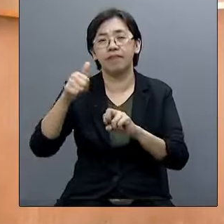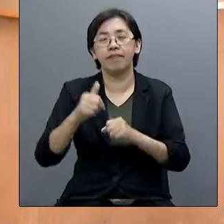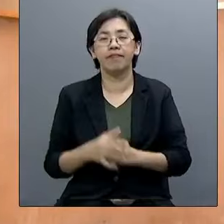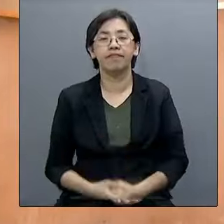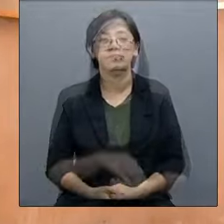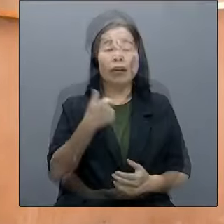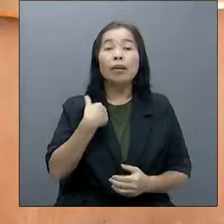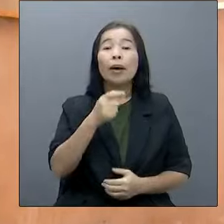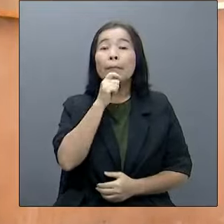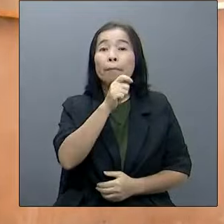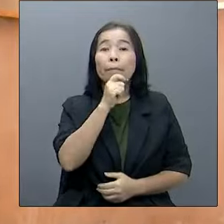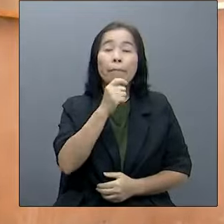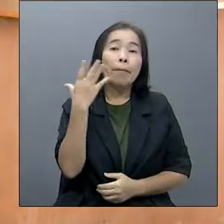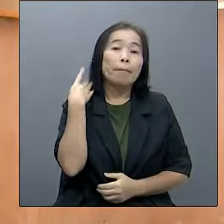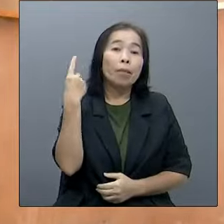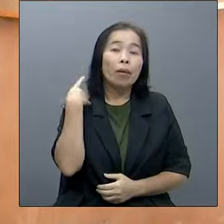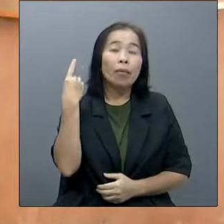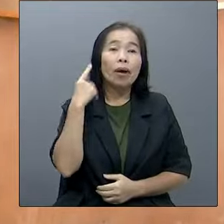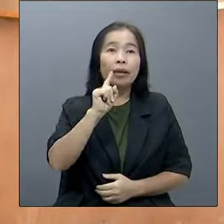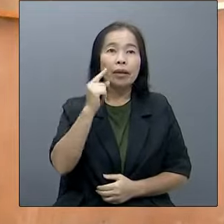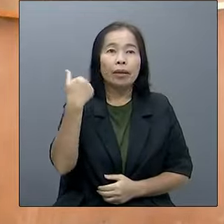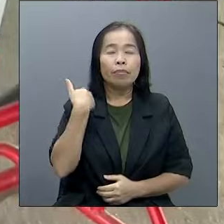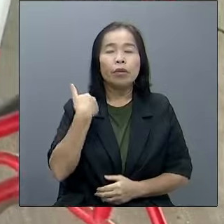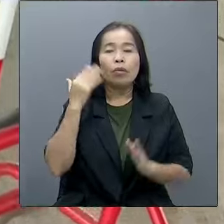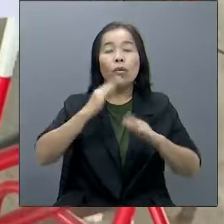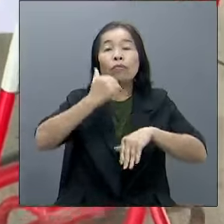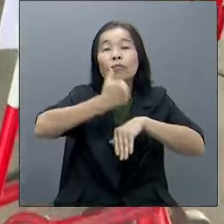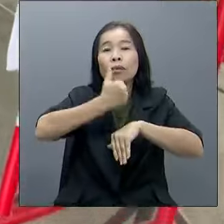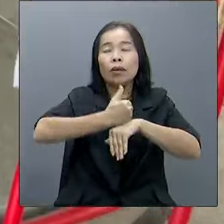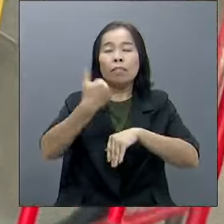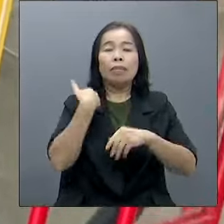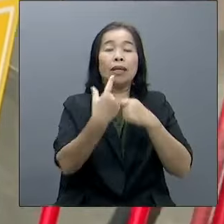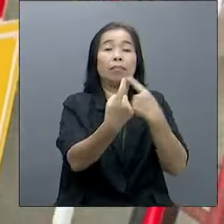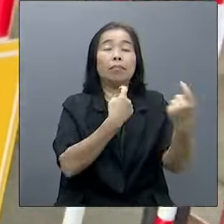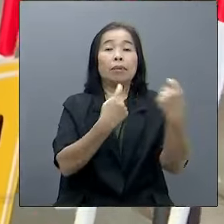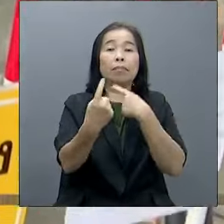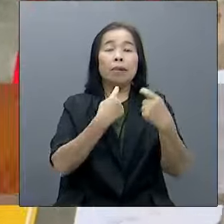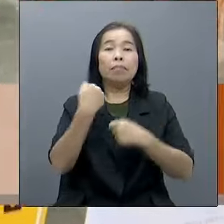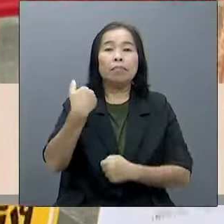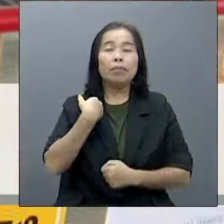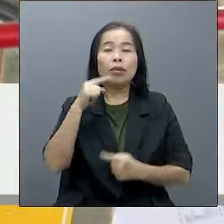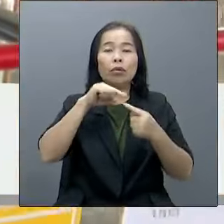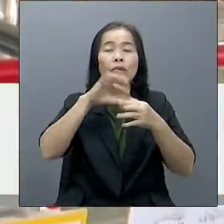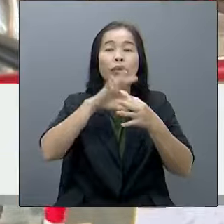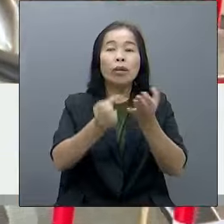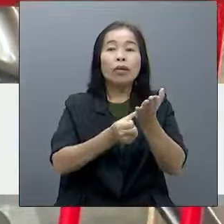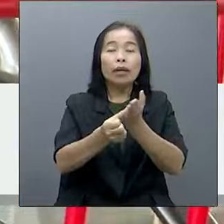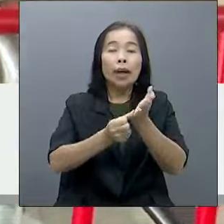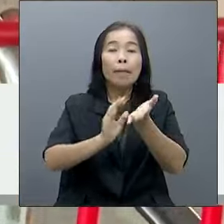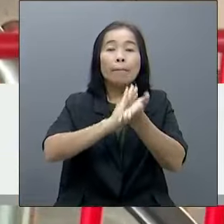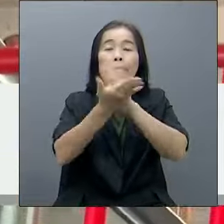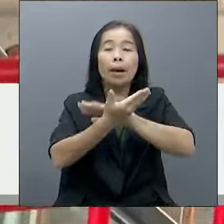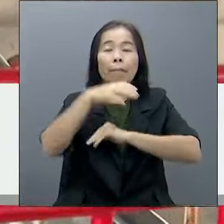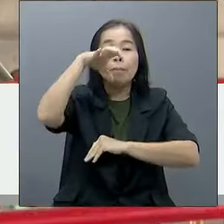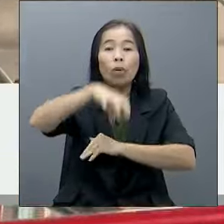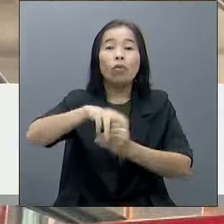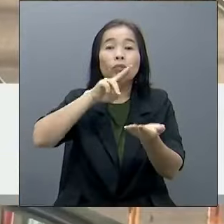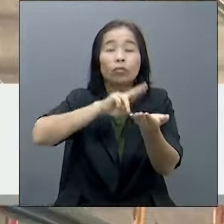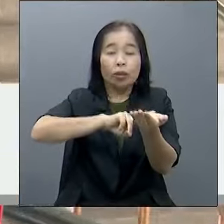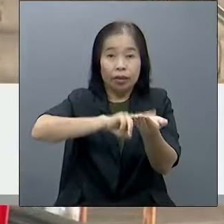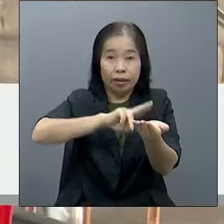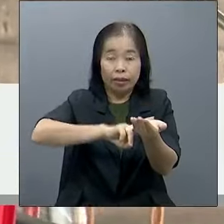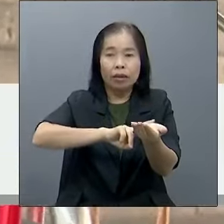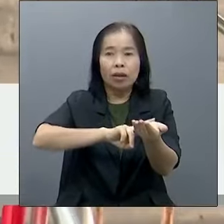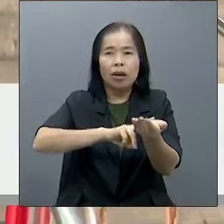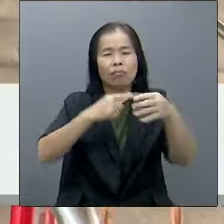ด้ให้สัมผ้านมะวารณของคุซูริยะ จึงร่งเรืองกิจก็มีการบอกถงคามเคลืมหน้าในการปบปงสถานิขนส่ผู้โดยสารกรุงเทพ 2 หอวหมอชิ 2